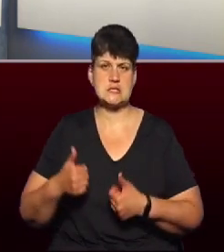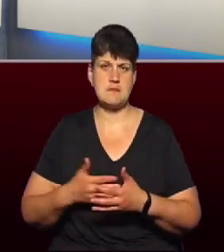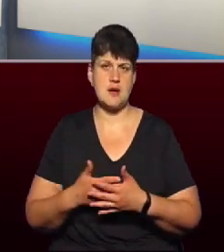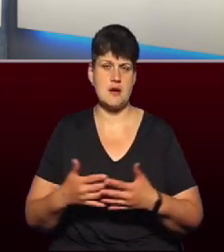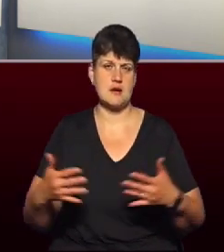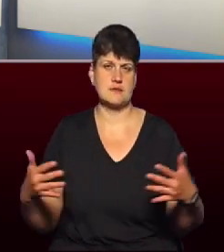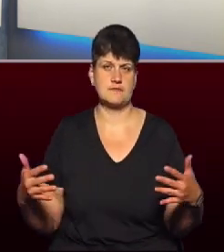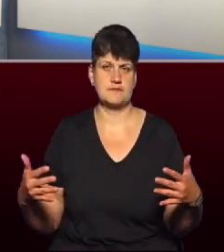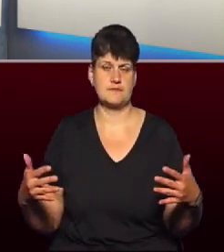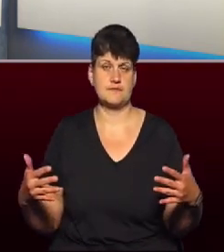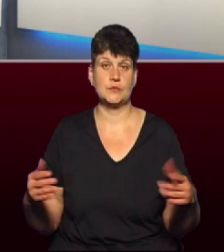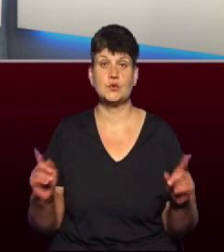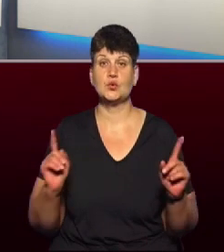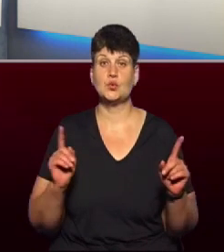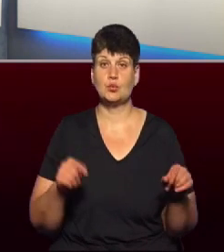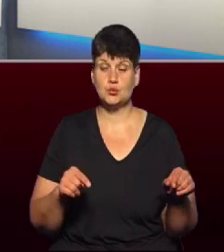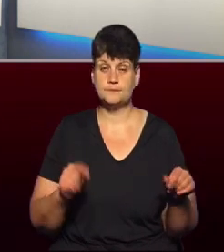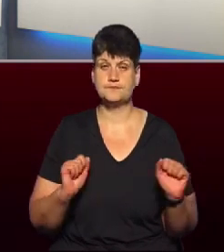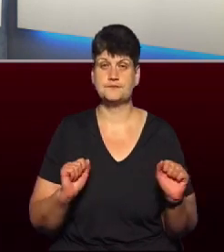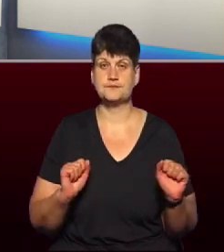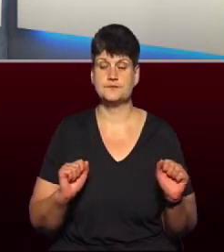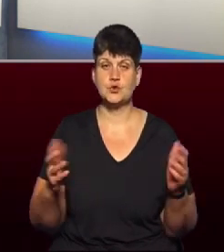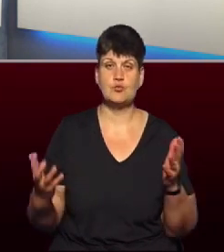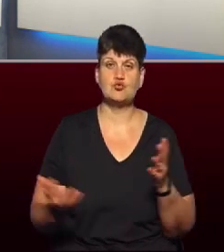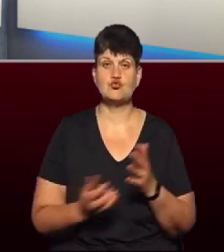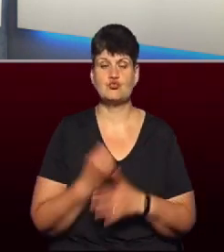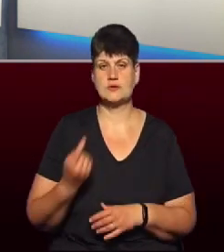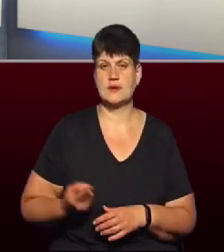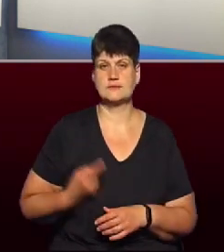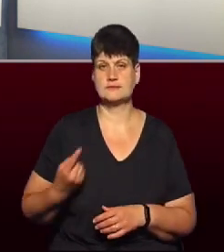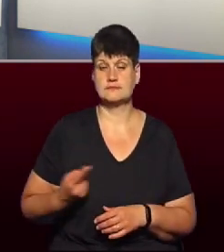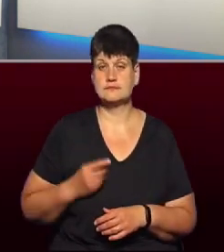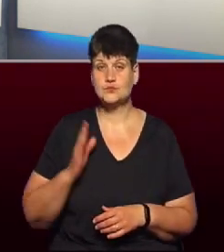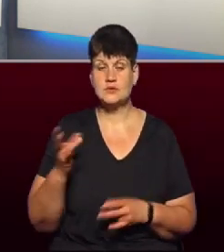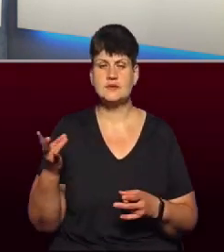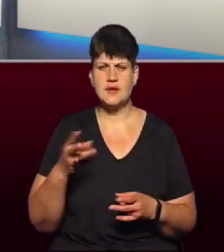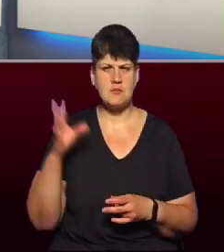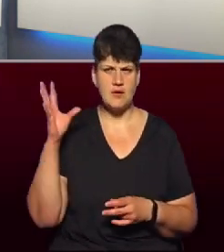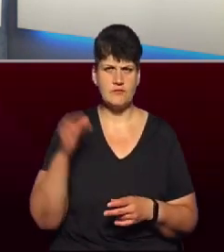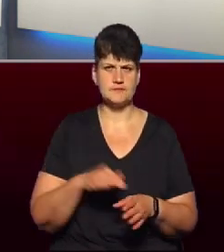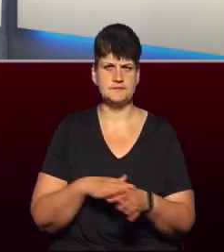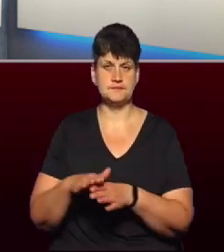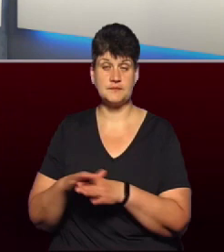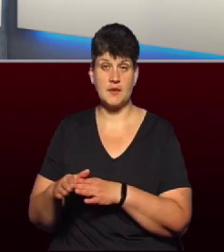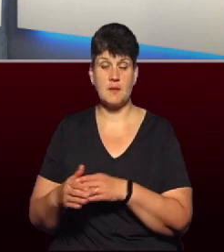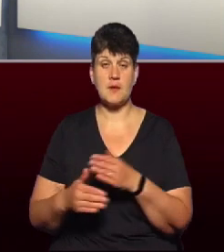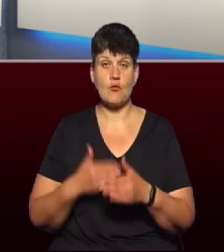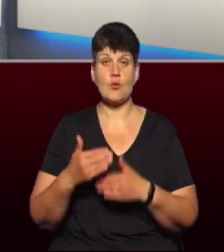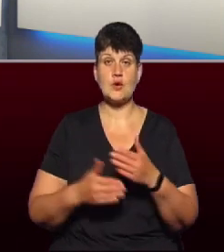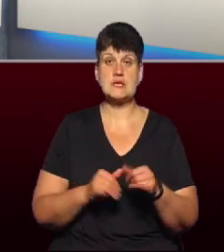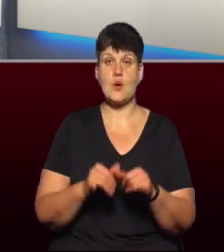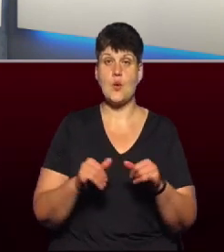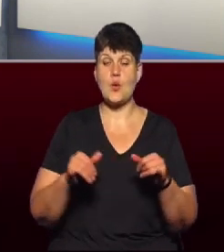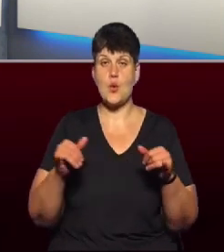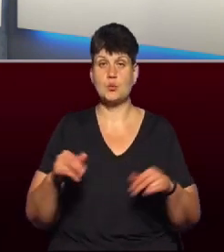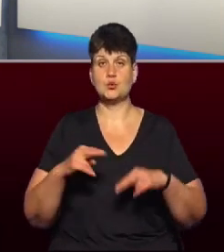Тому, щоб здобути майстерність, треба через це все пройти. І ми в процесі розвитку, в процесі побудови